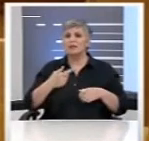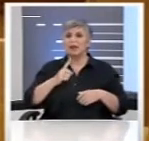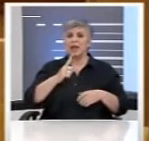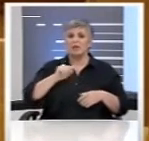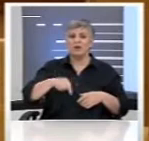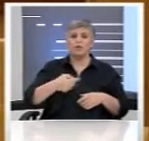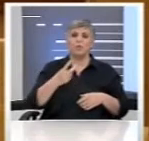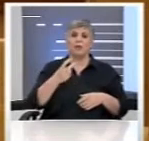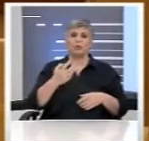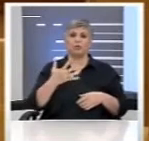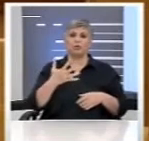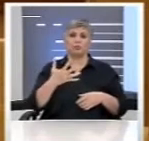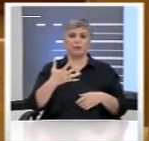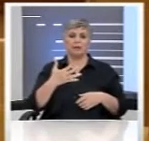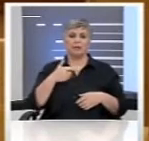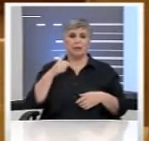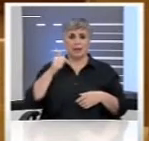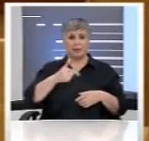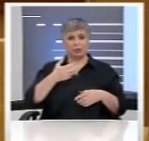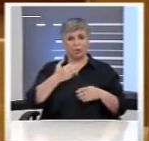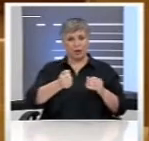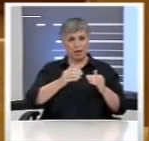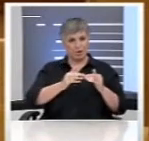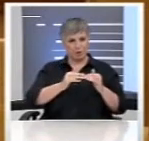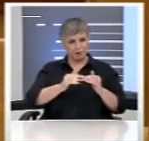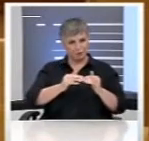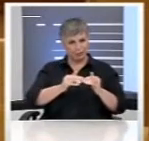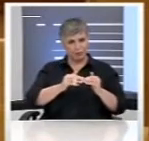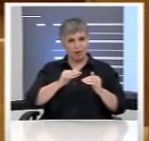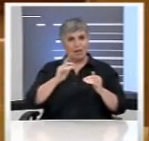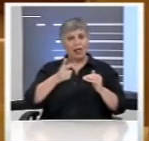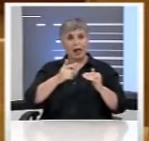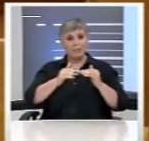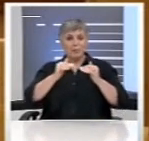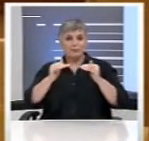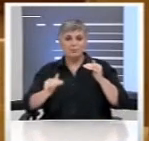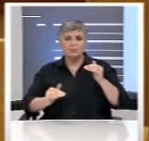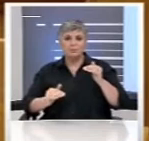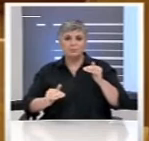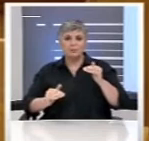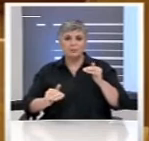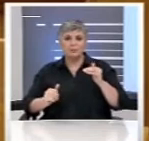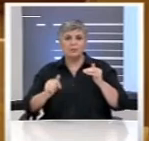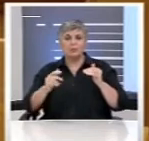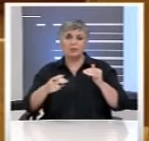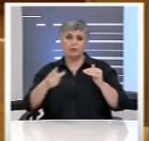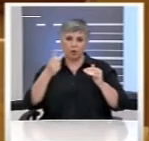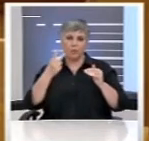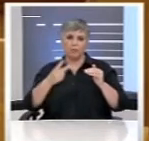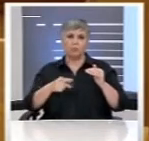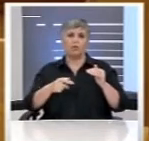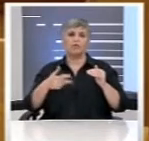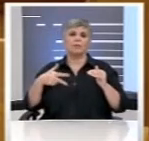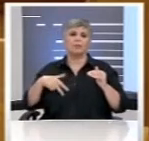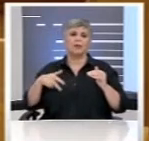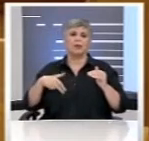δηλαδή μέσω μακροχρόνια ο ρυθμός μεγέθυνσης είναι χαμηλότερος από αυτόν που προβλέπει το Υπουργείο